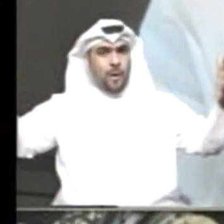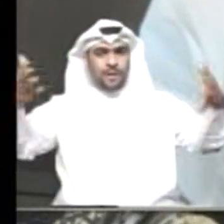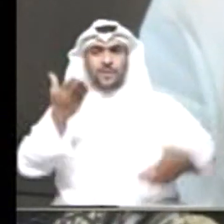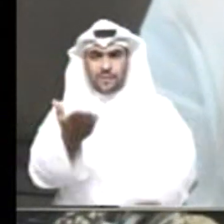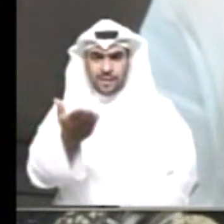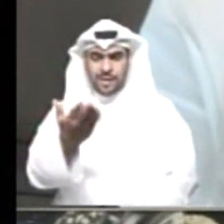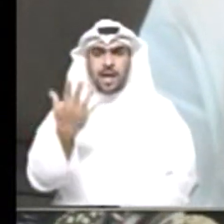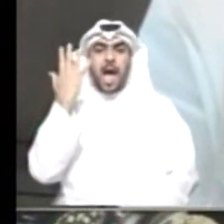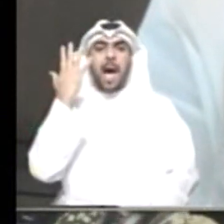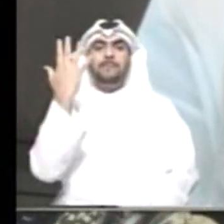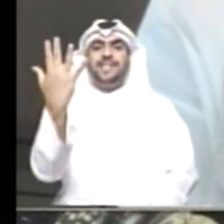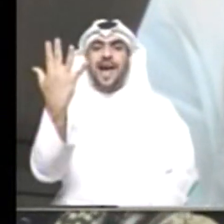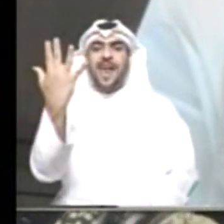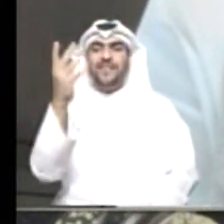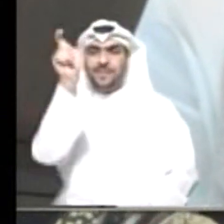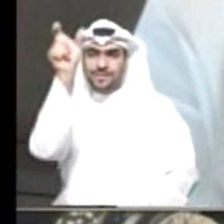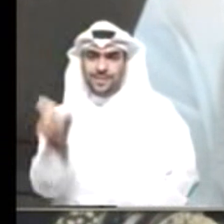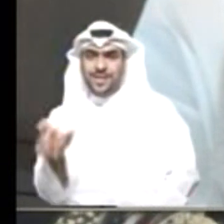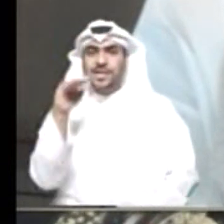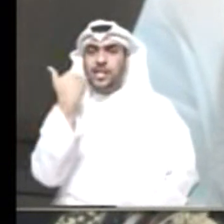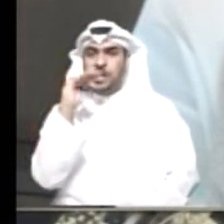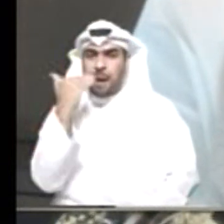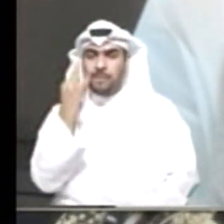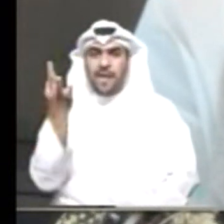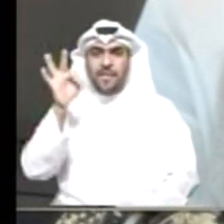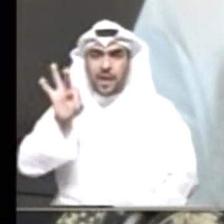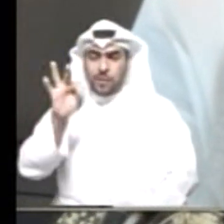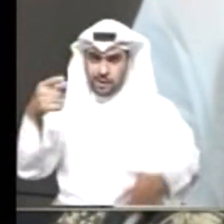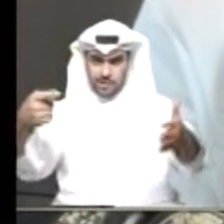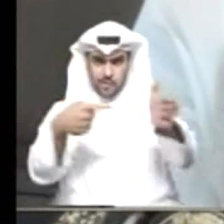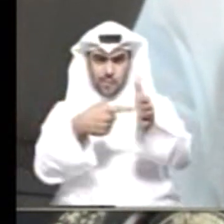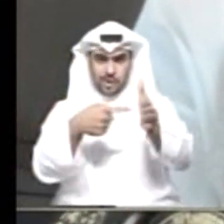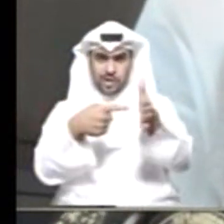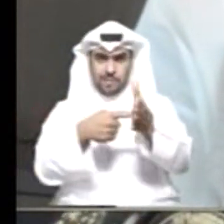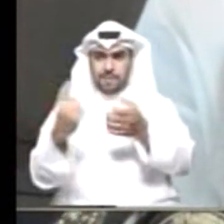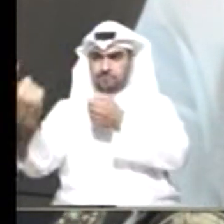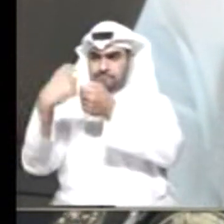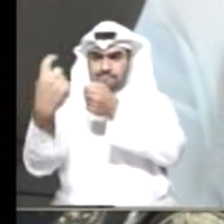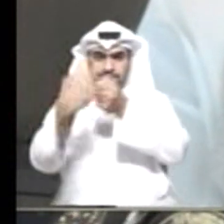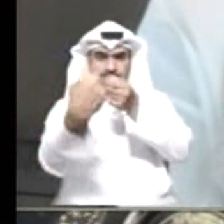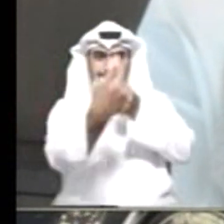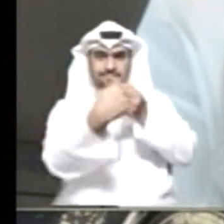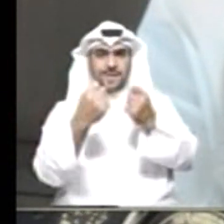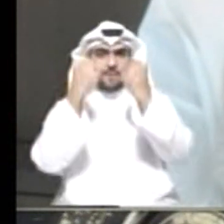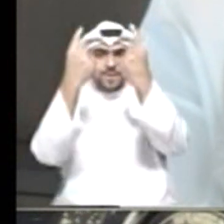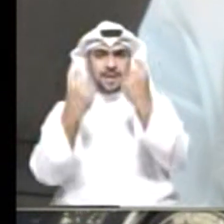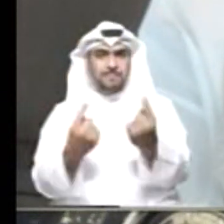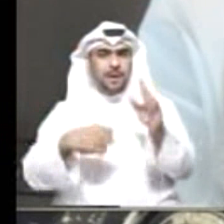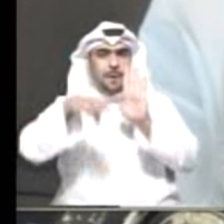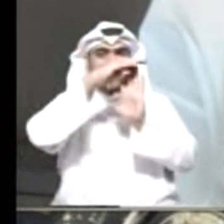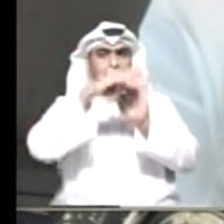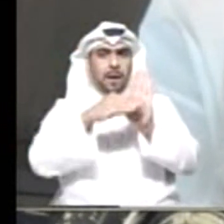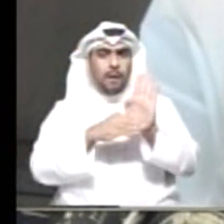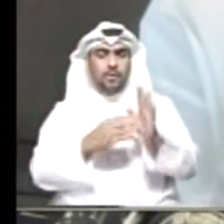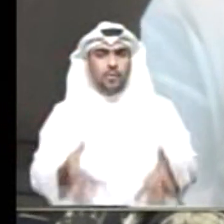5600 طالب وطالبة من المرحلتين الثانوية والجامعية التحقوا في هذا النوع من الدورات في عدة برامج